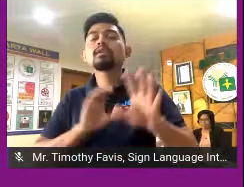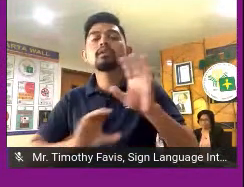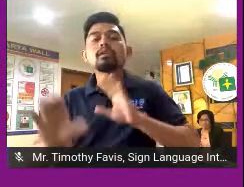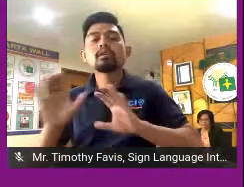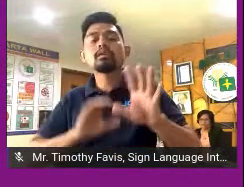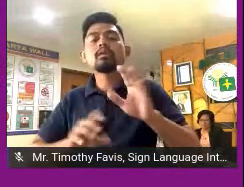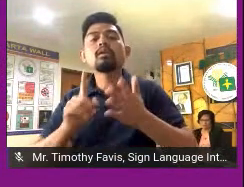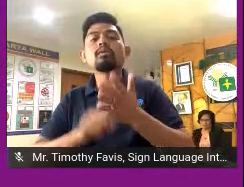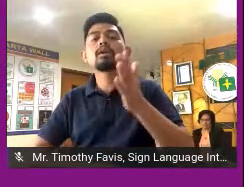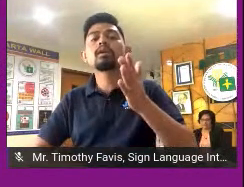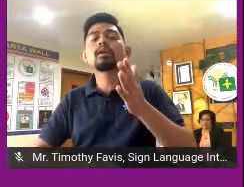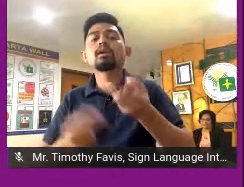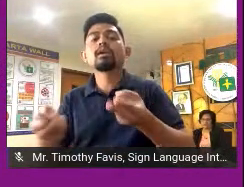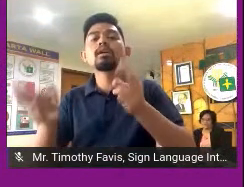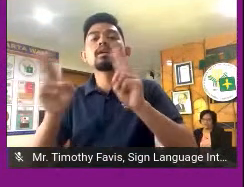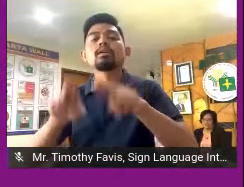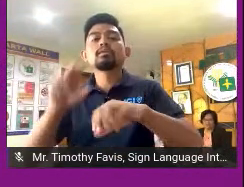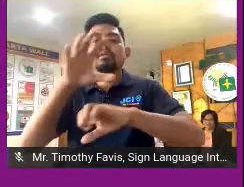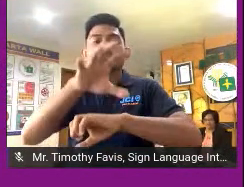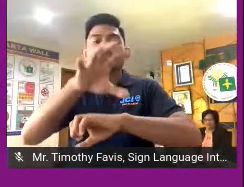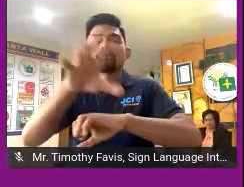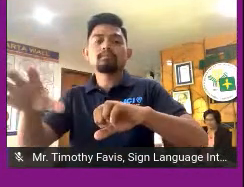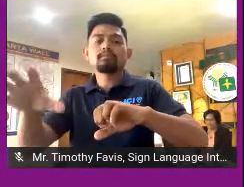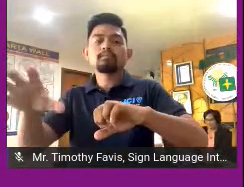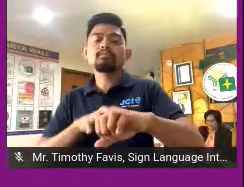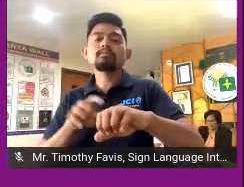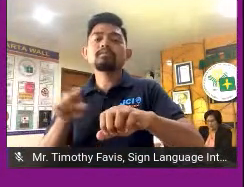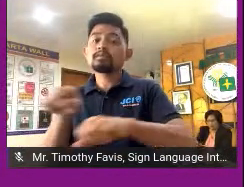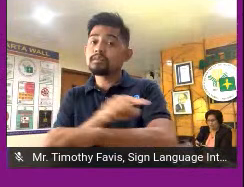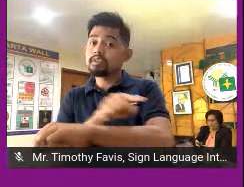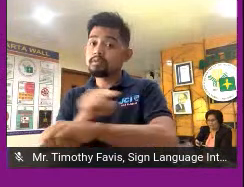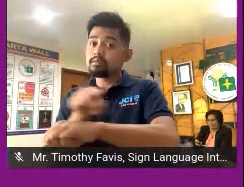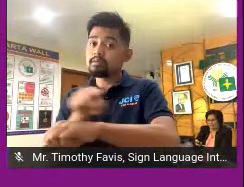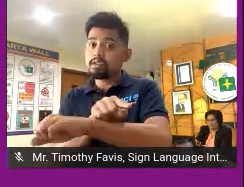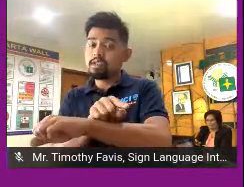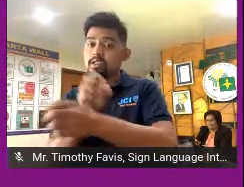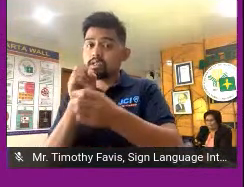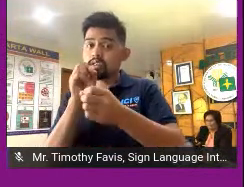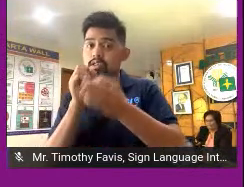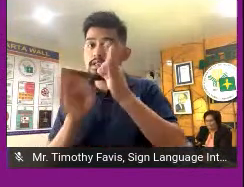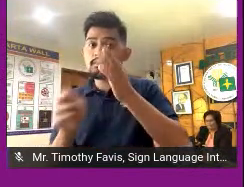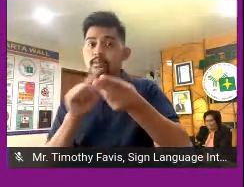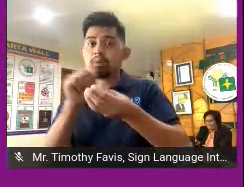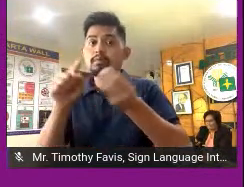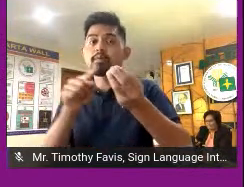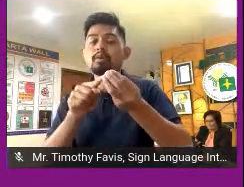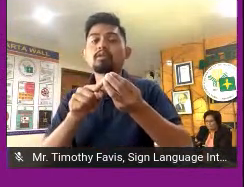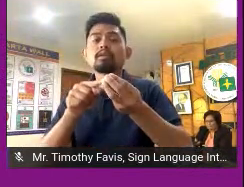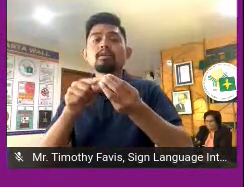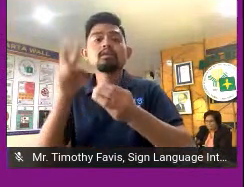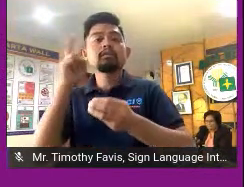ating kapalibutan, lalo na pagdating sa violence against women.